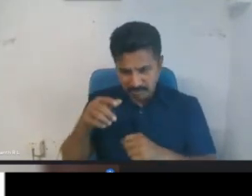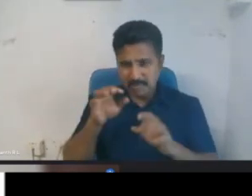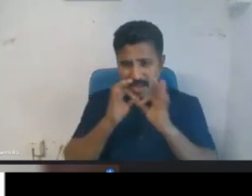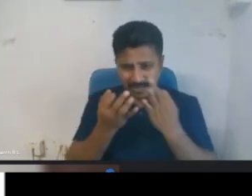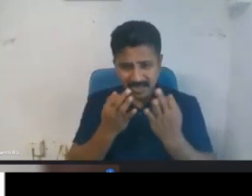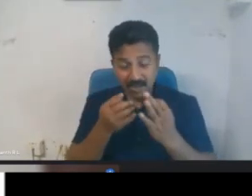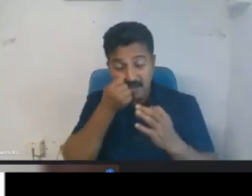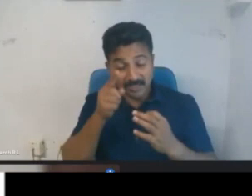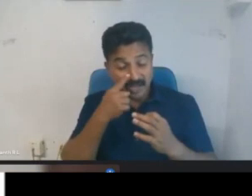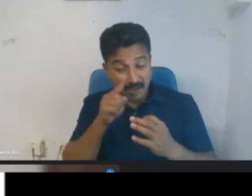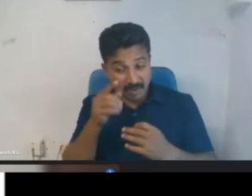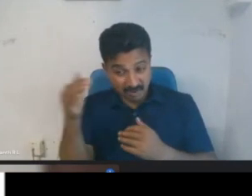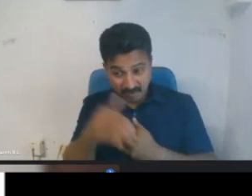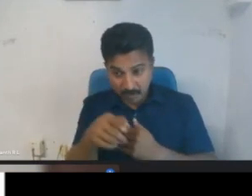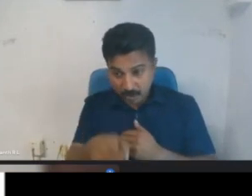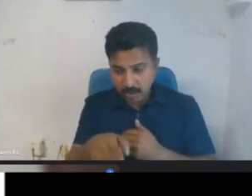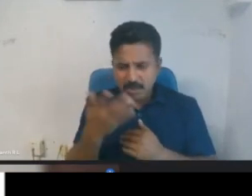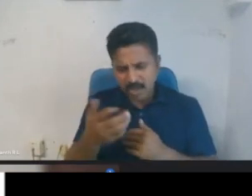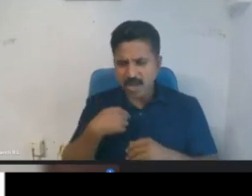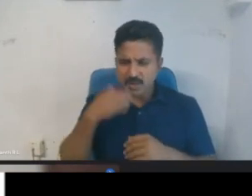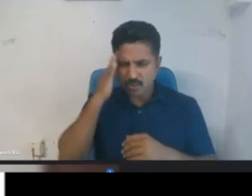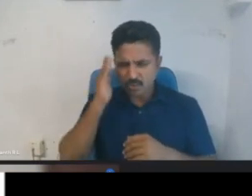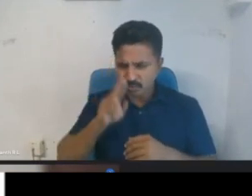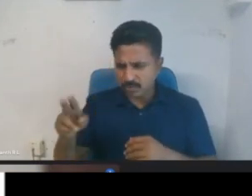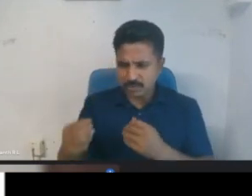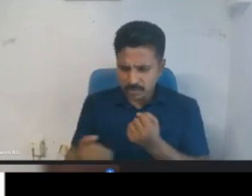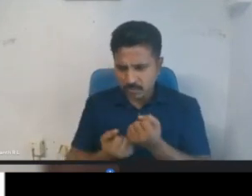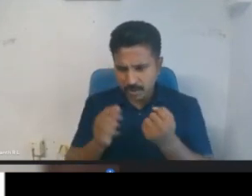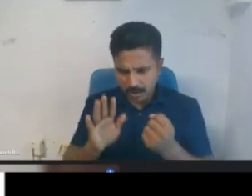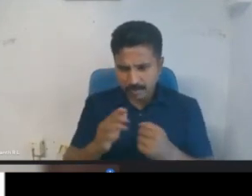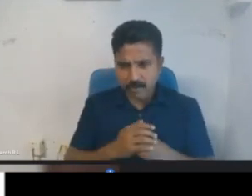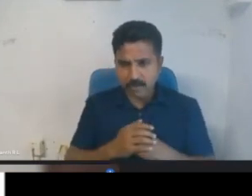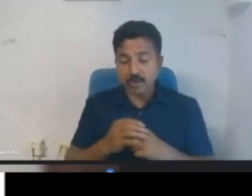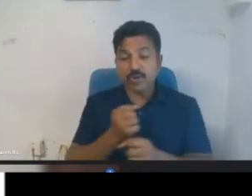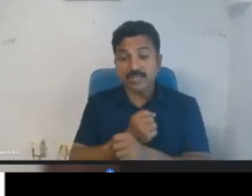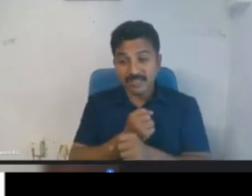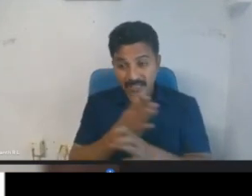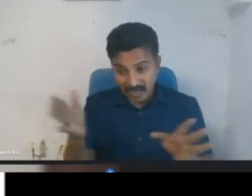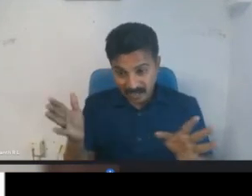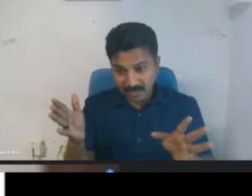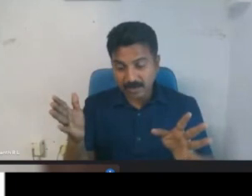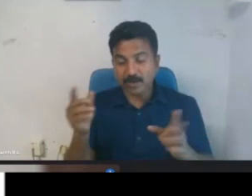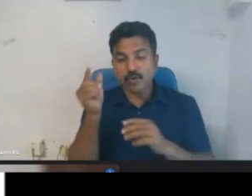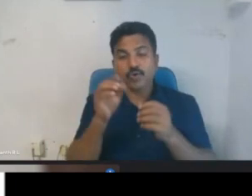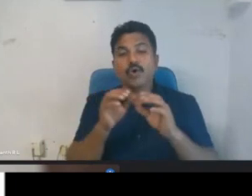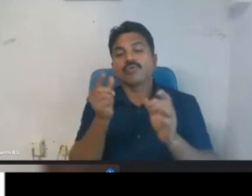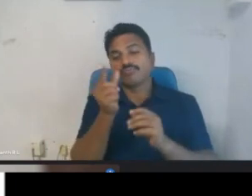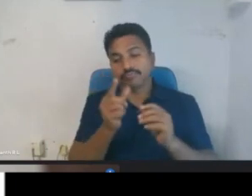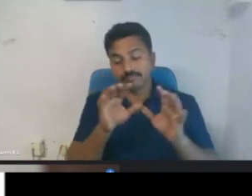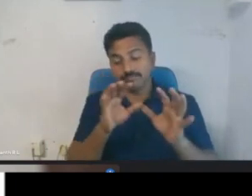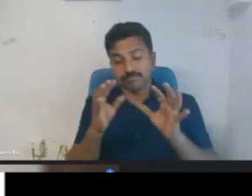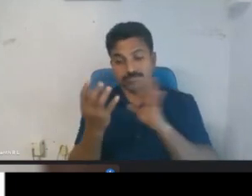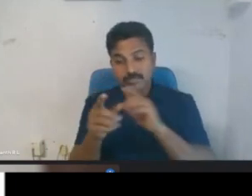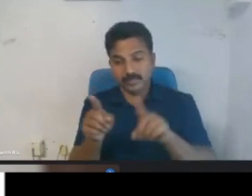പാരന്റ്സും ഈ ഒരു ഘട്ടത്തിലൂടെ തന്നെ നിൽക്കുന്നവരാണെന്ന് ഞാൻ വിശ്വസിക്കുന്നു. അതായത് ഒരു ജനറലൈസേഷൻ അല്ലെങ്കിൽ ഒരു യൂണിവേഴ്സലൈസേഷൻ.